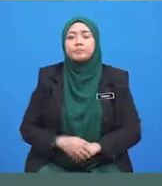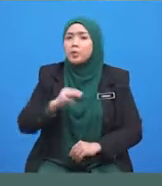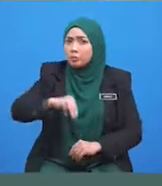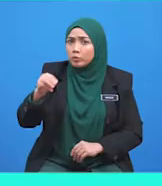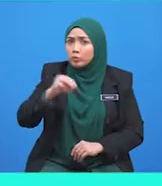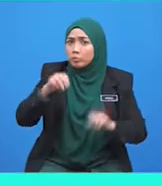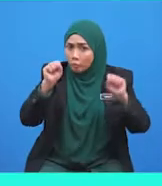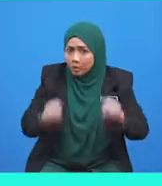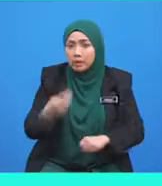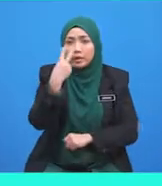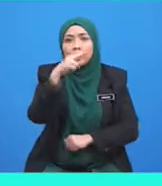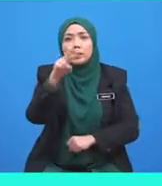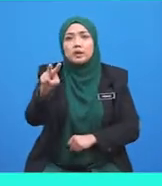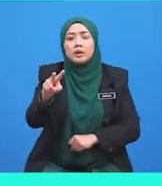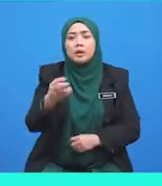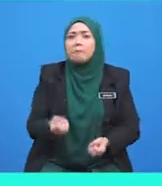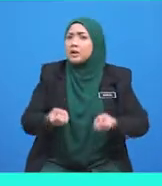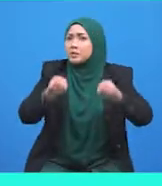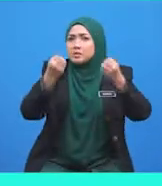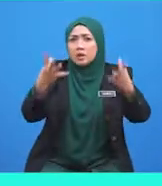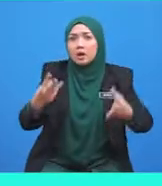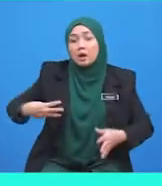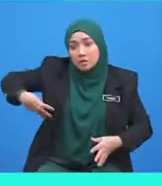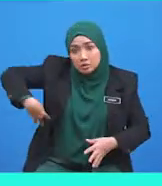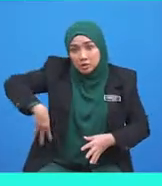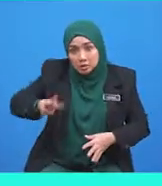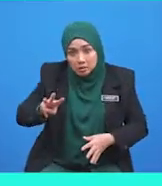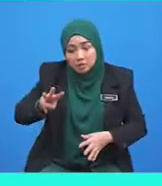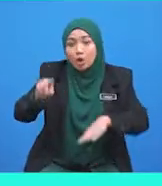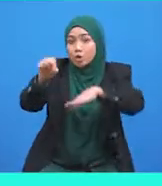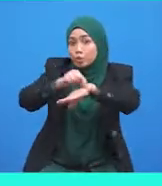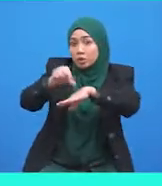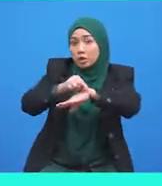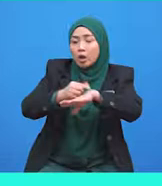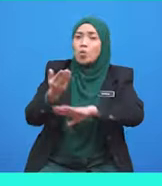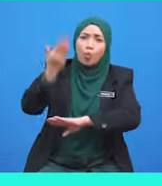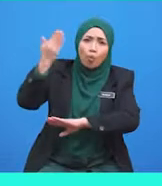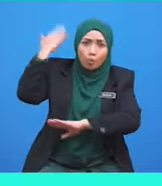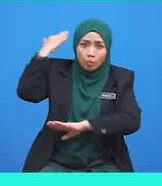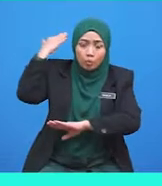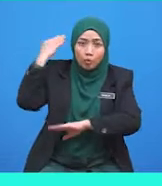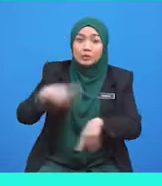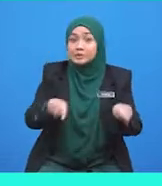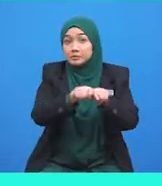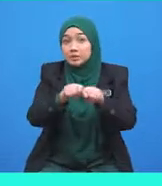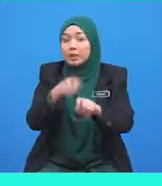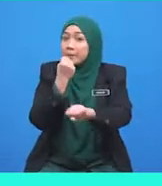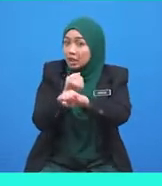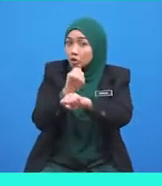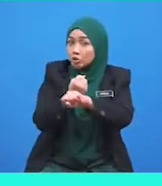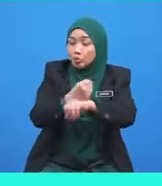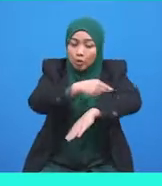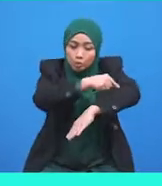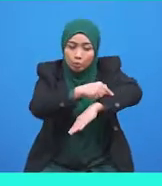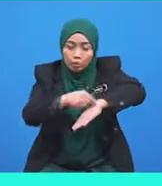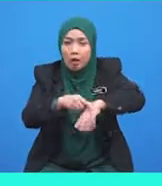Murid-murid boleh lihat pelbagai senjata yang telah digunakan oleh manusia zaman prasejarah seperti batu,